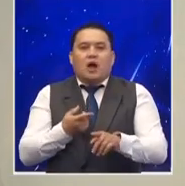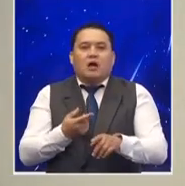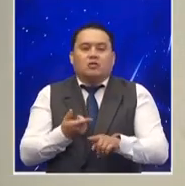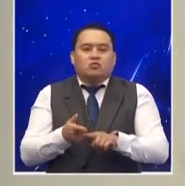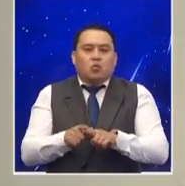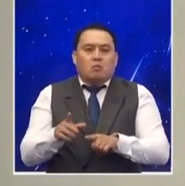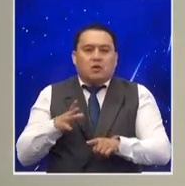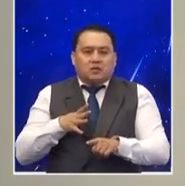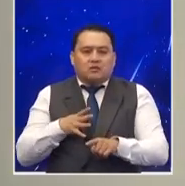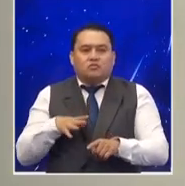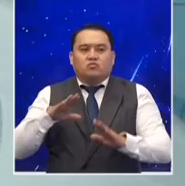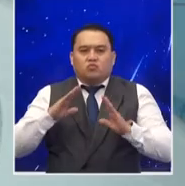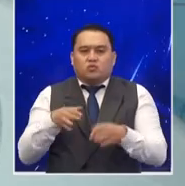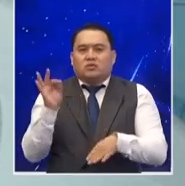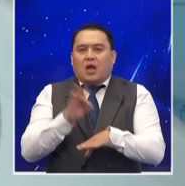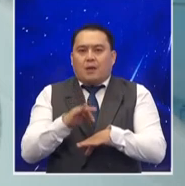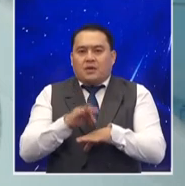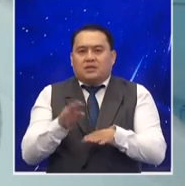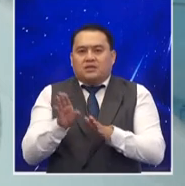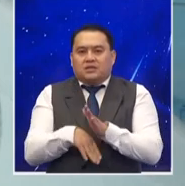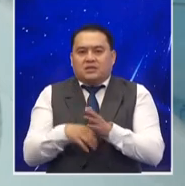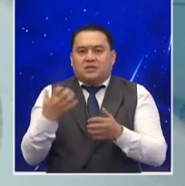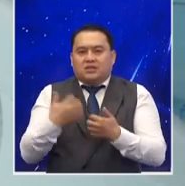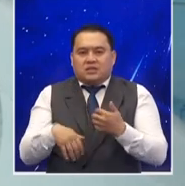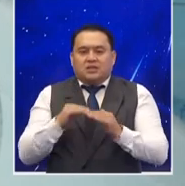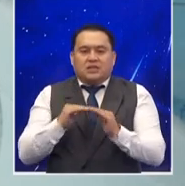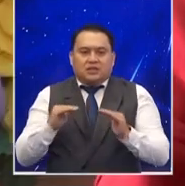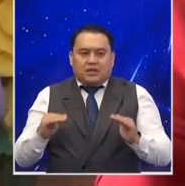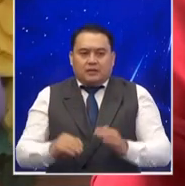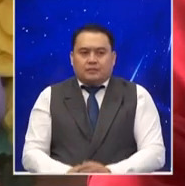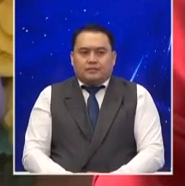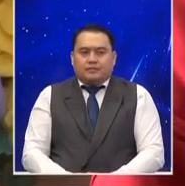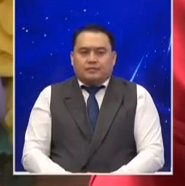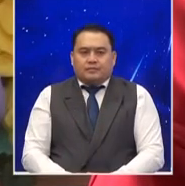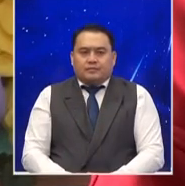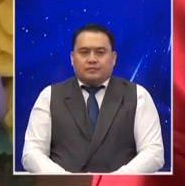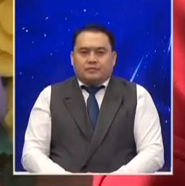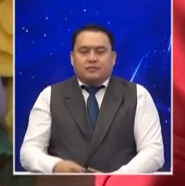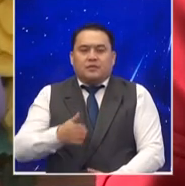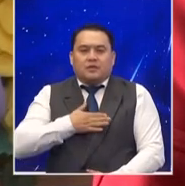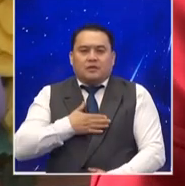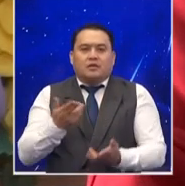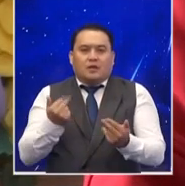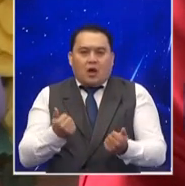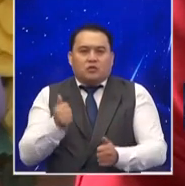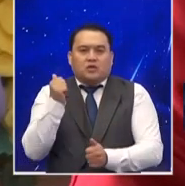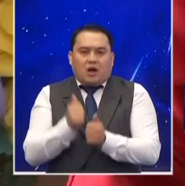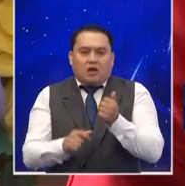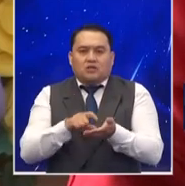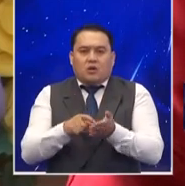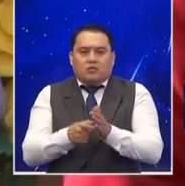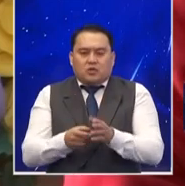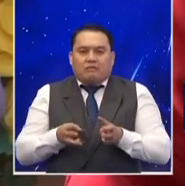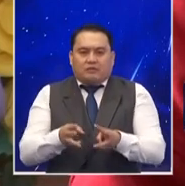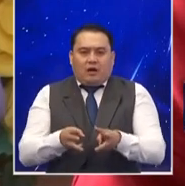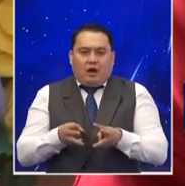Оттого бывали нередки случаи заболевания среди детей, вспоминают родители. Да, у нас старая школа, там в каждом кабинете печка